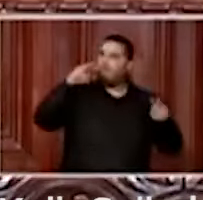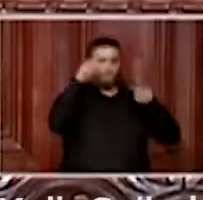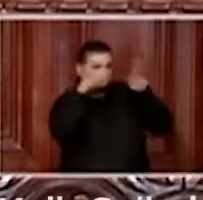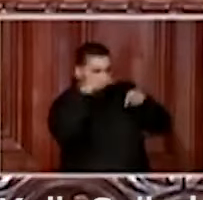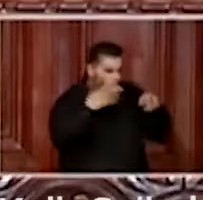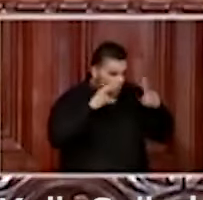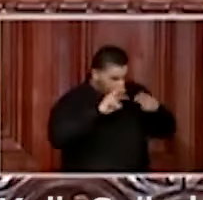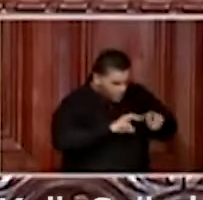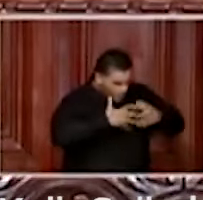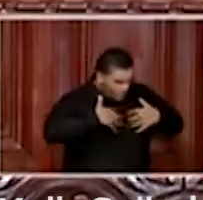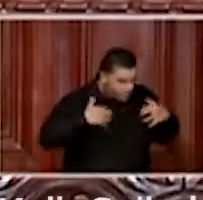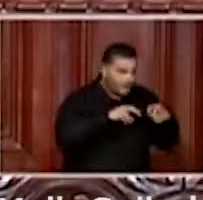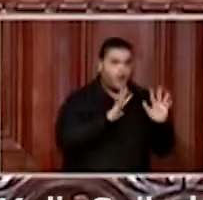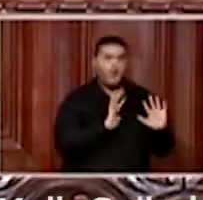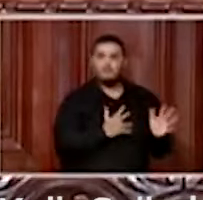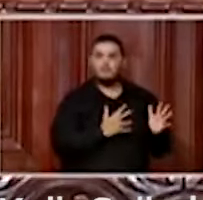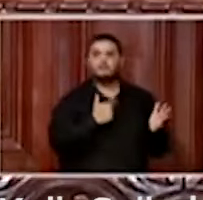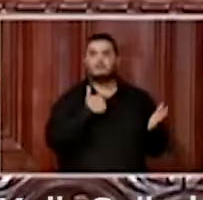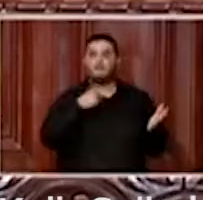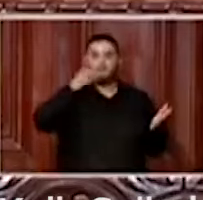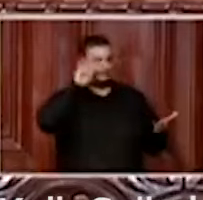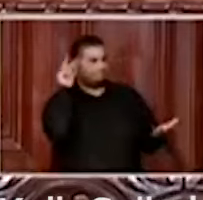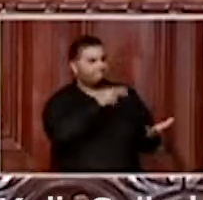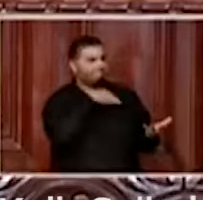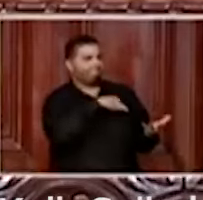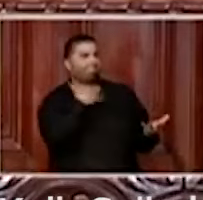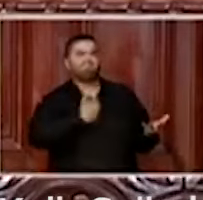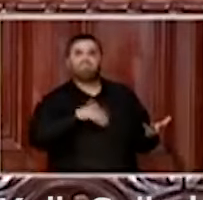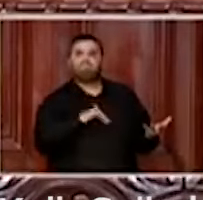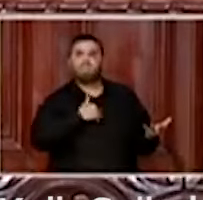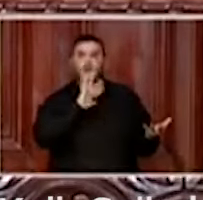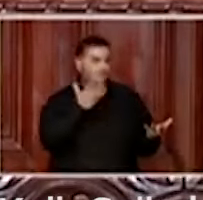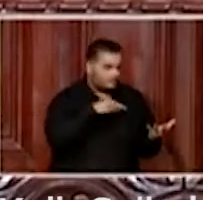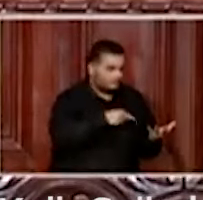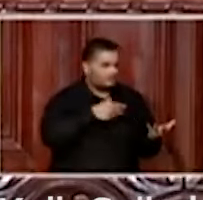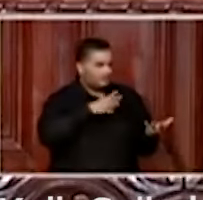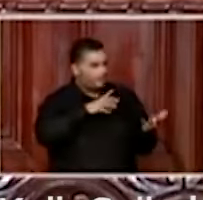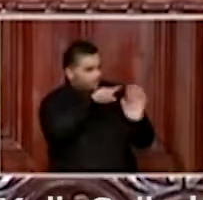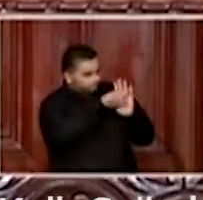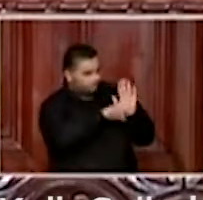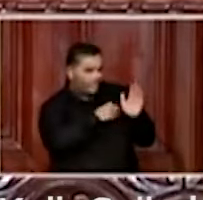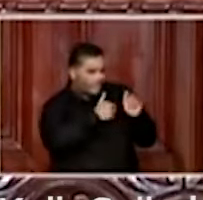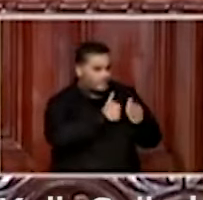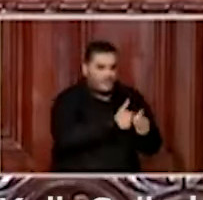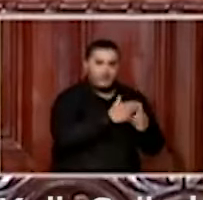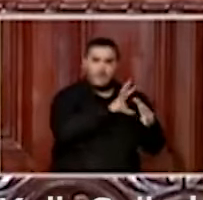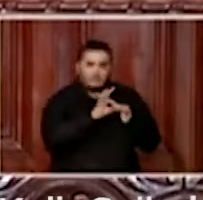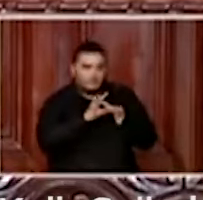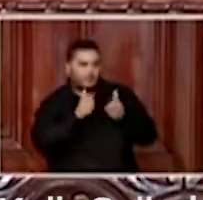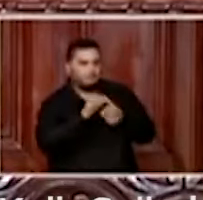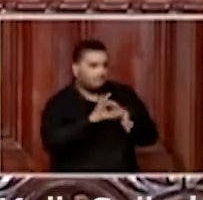كما لا شك كذلك أنهم سيراجعون عديد المفاهيم التي